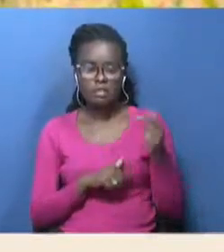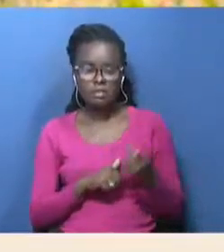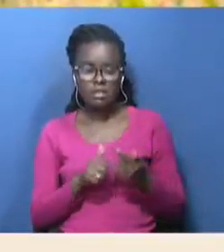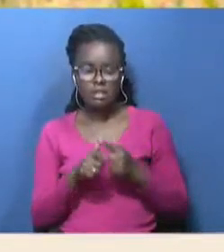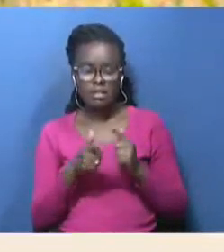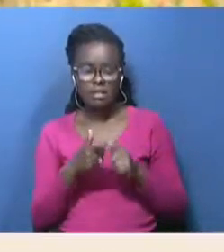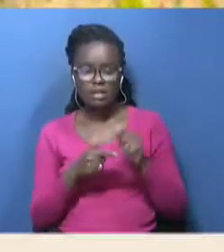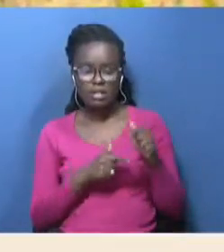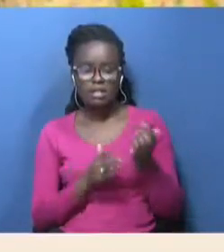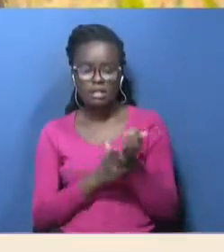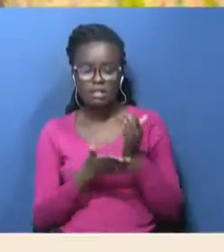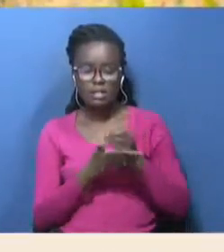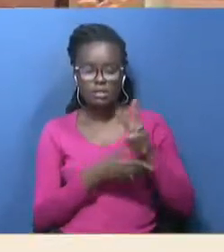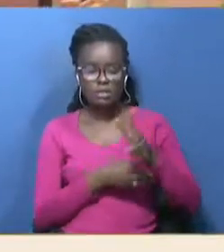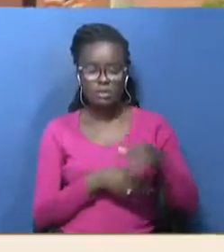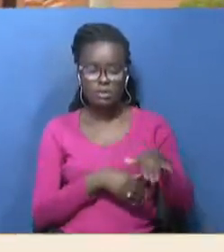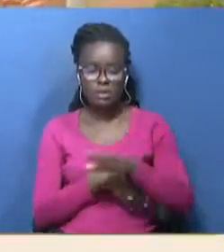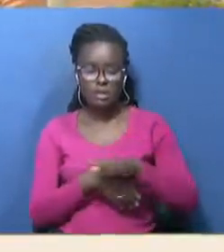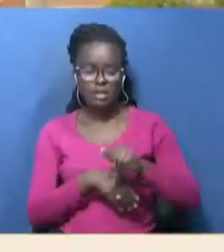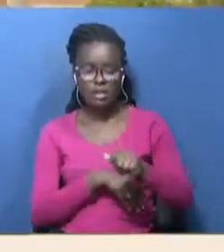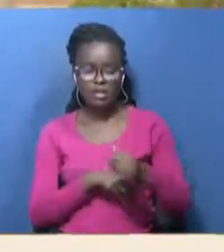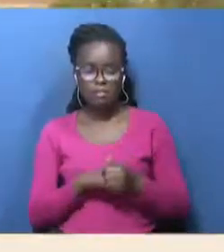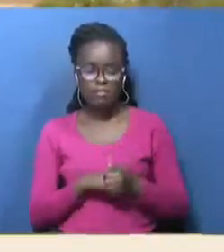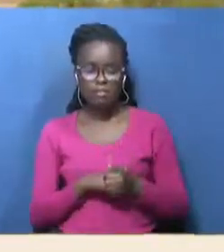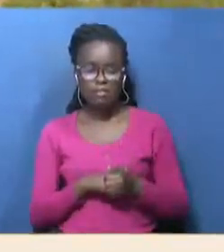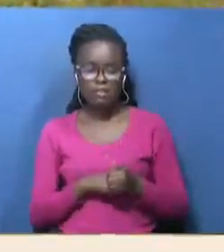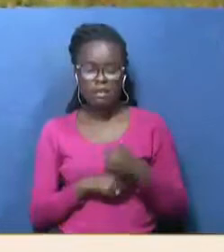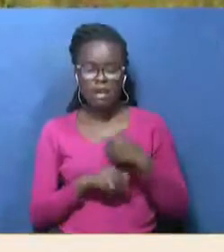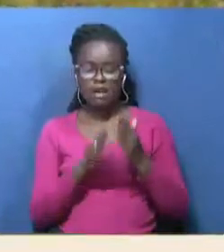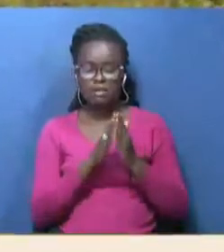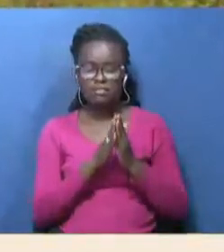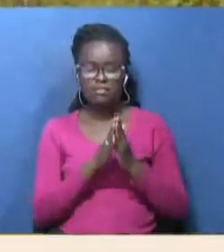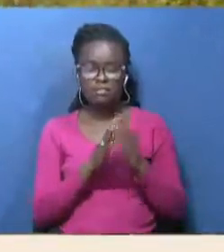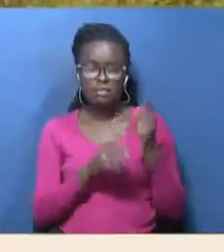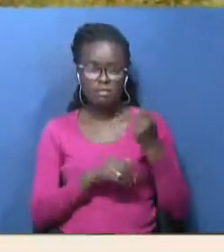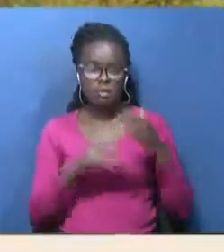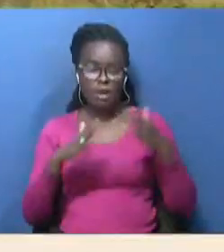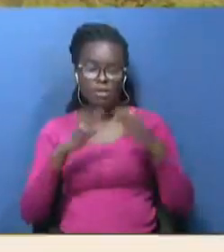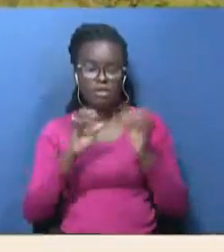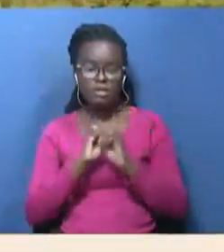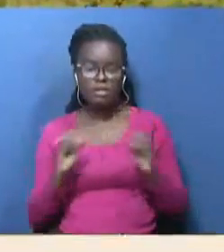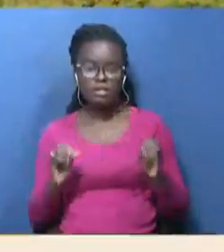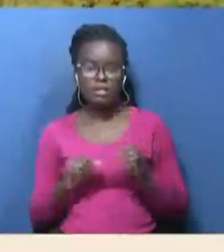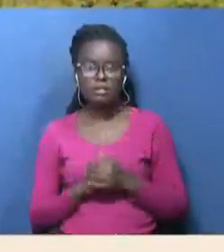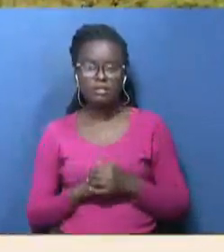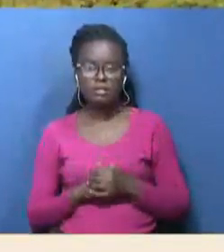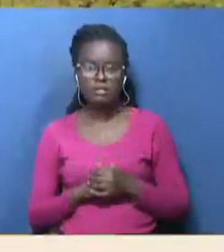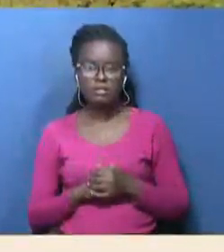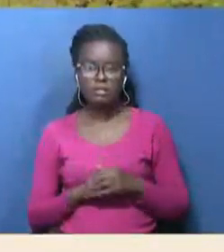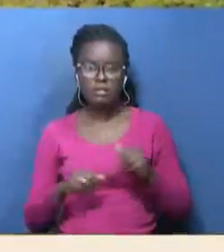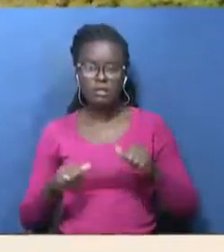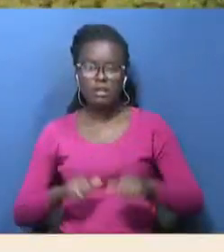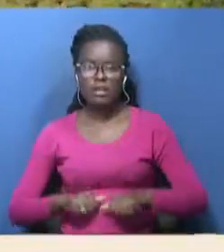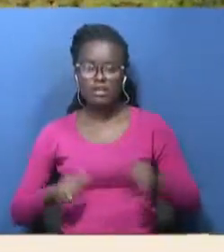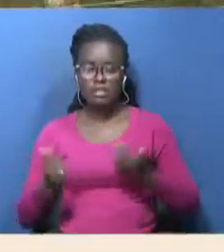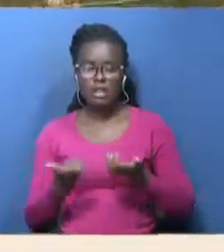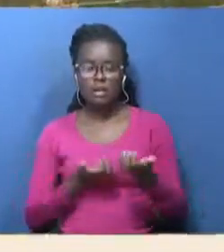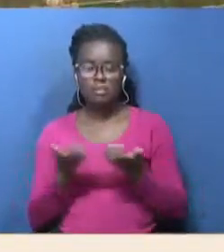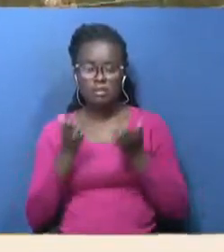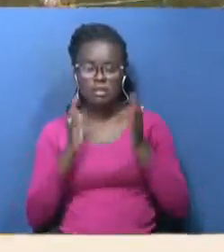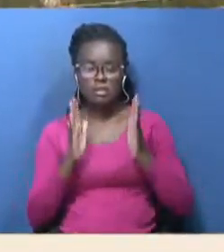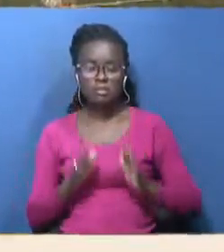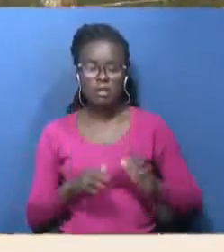Alafu hii section 2 hii ile hapa chini hakuna nyumba za bedsitters. Kuringana na aria maikaraga guku matongoretio ni muikariri giti wa Onjoria Alfred